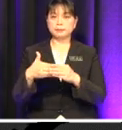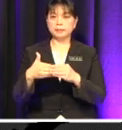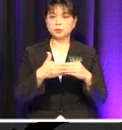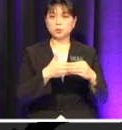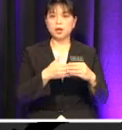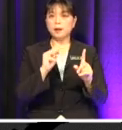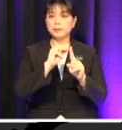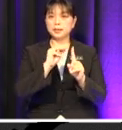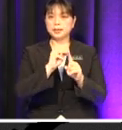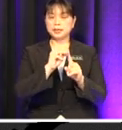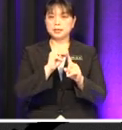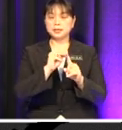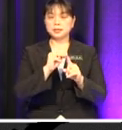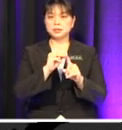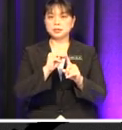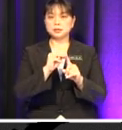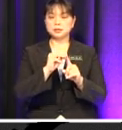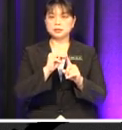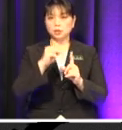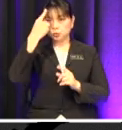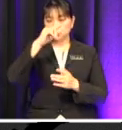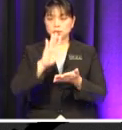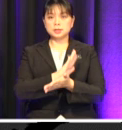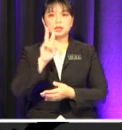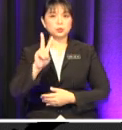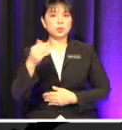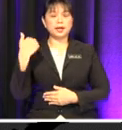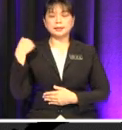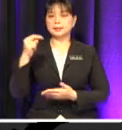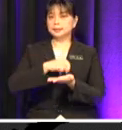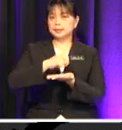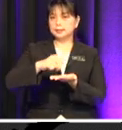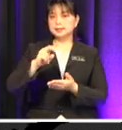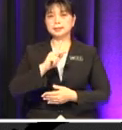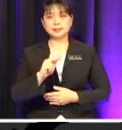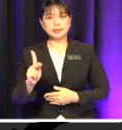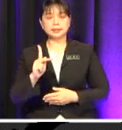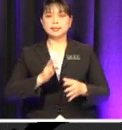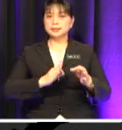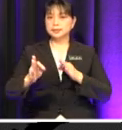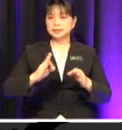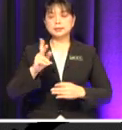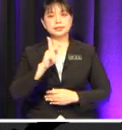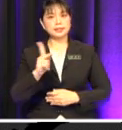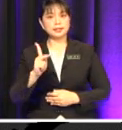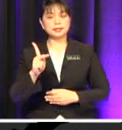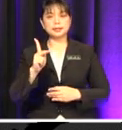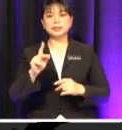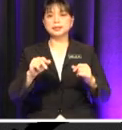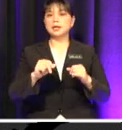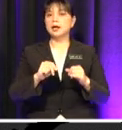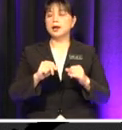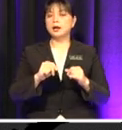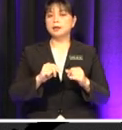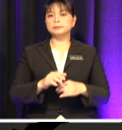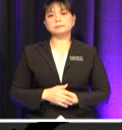seperti untuk kertas 2 nih dia adanya tekan Terangkan Jelaskan jadi tengok Bapak